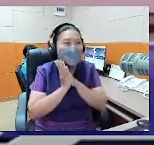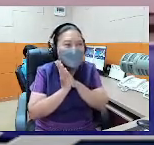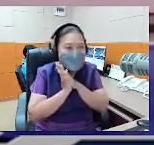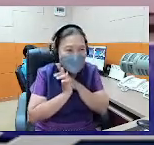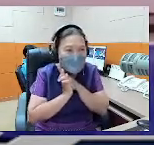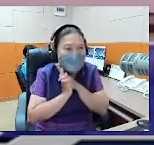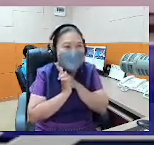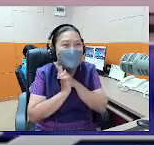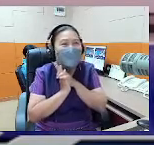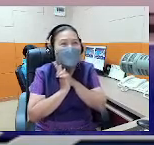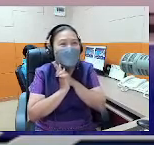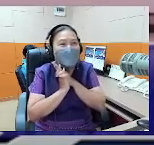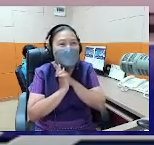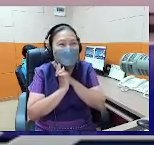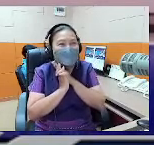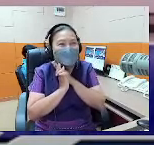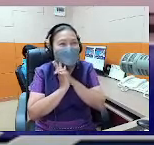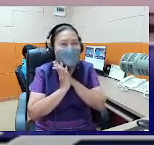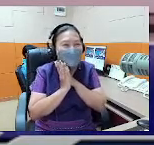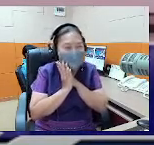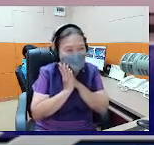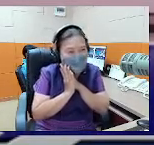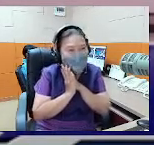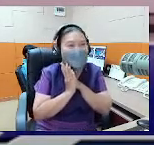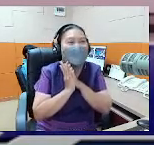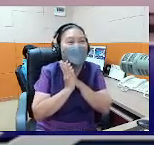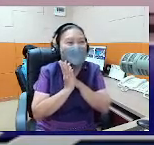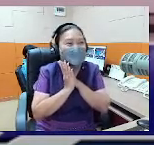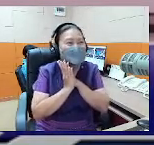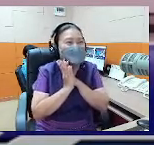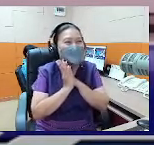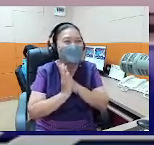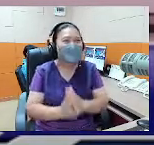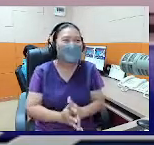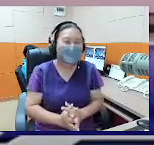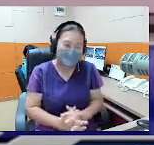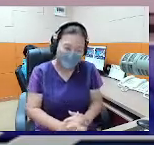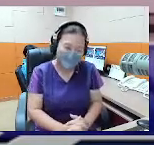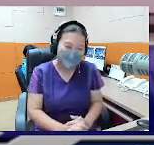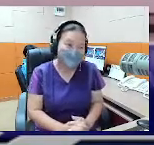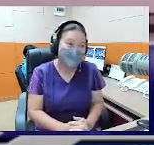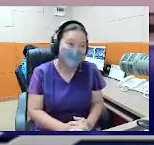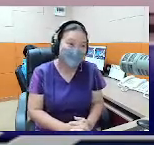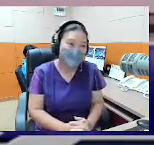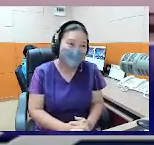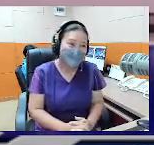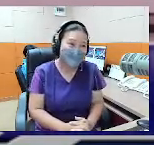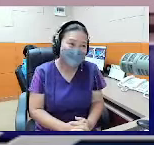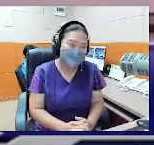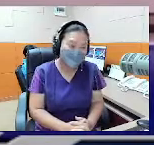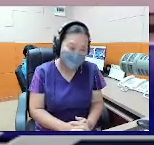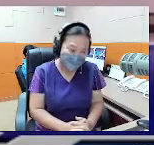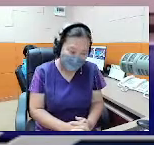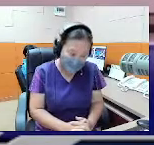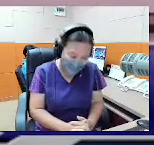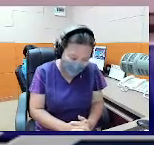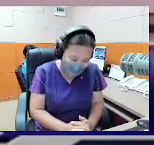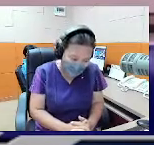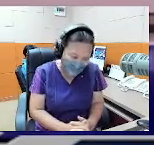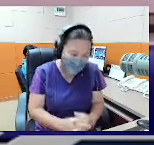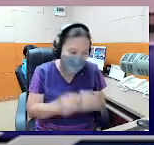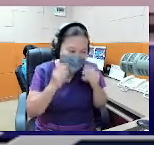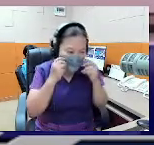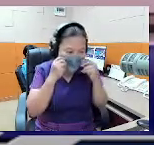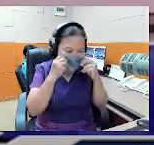ยังมีว่างอยู่อีกเยอะไหมคะเผื่อหลายคนอาจจะยังมีความหวังอยู่ ตอนนี้ด้วยความที่ว่าอยู่ในกระบวนการระหว่างช่วง